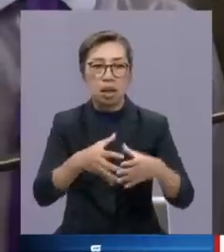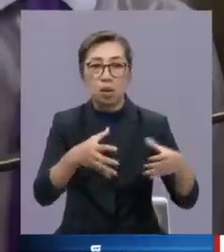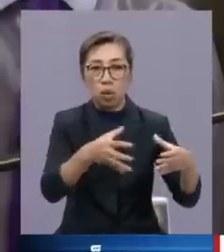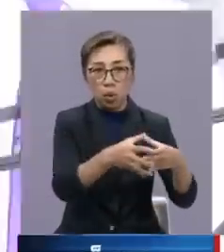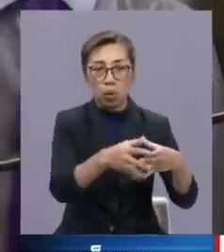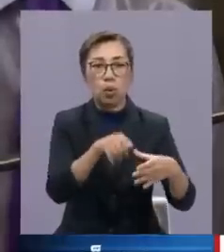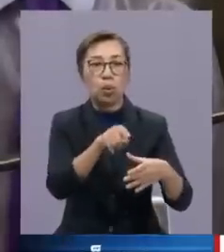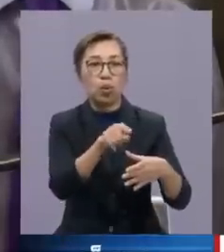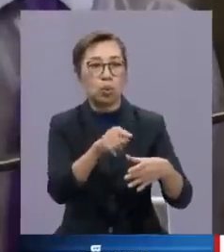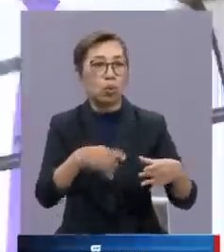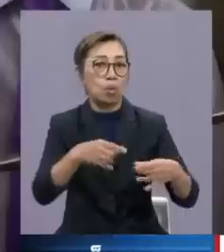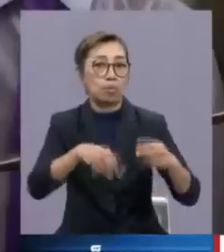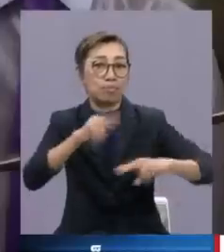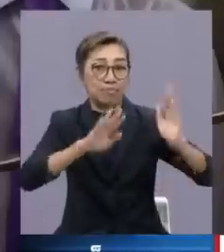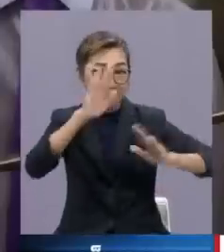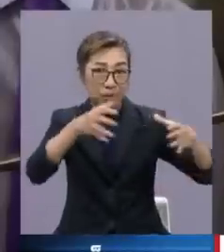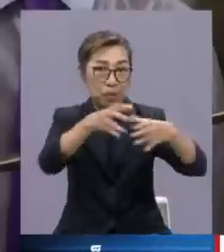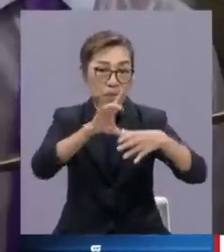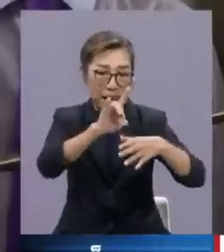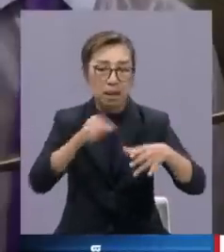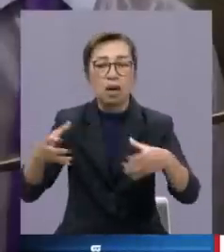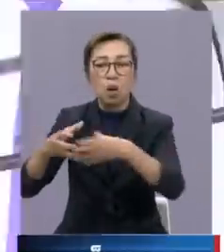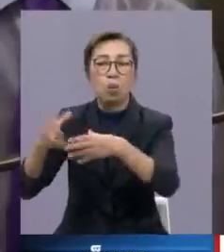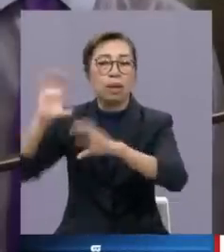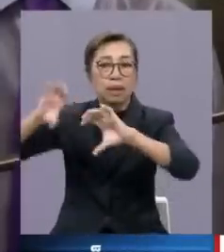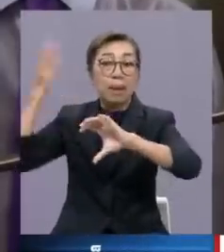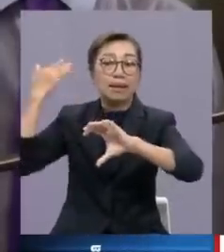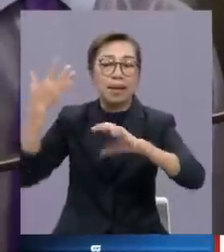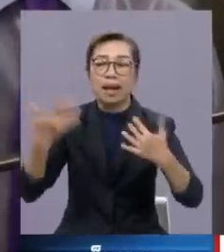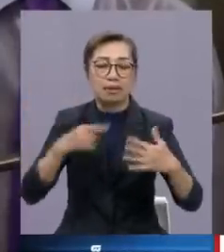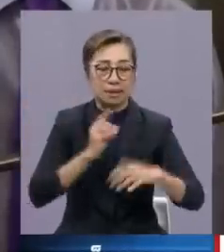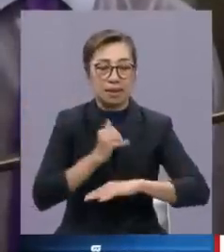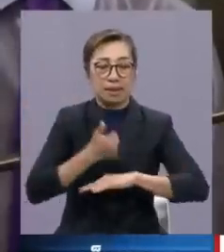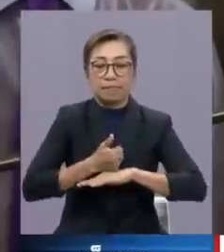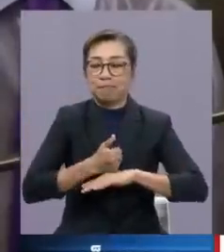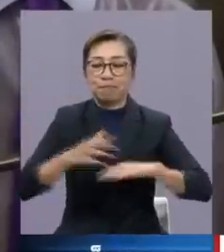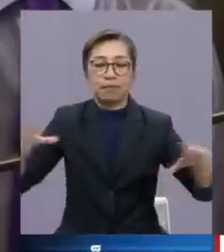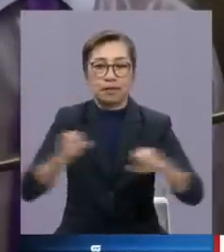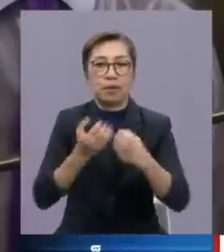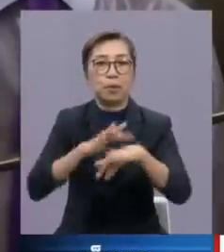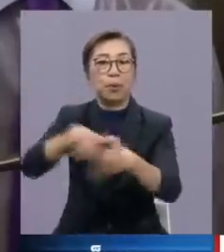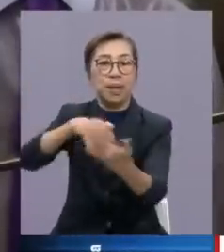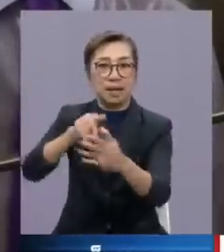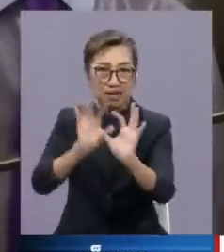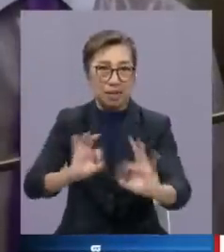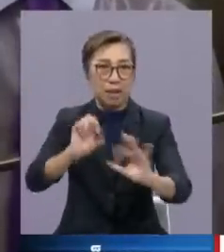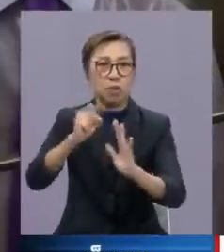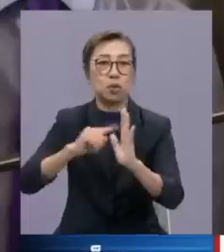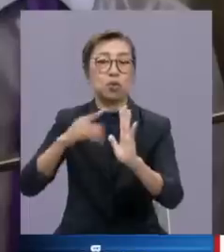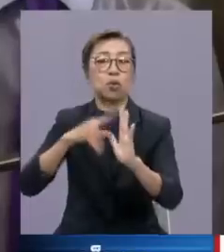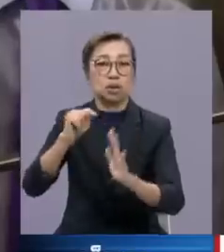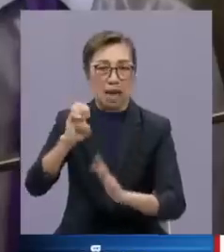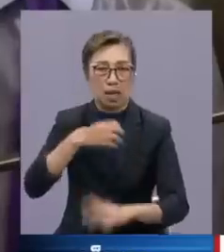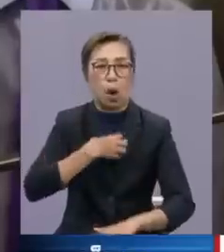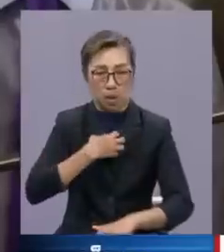และขั้วรัฐบาลเก่าส่วนหนึ่งเนี่ยเป็นการสารฝันตัวคุณสุชาติเองด้วยนะที่อยากจะคุมบัลลังก์นี้อย่างสมใจขณะเดียวกันต้